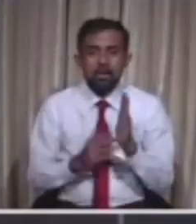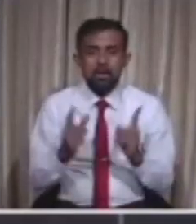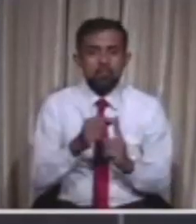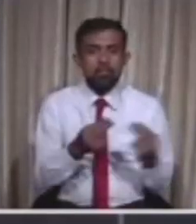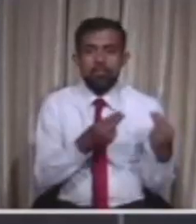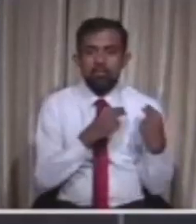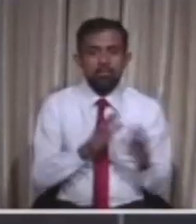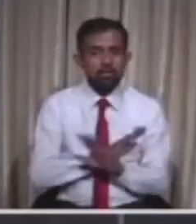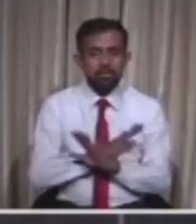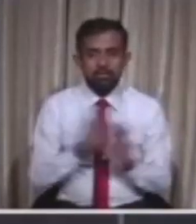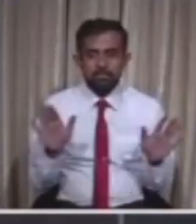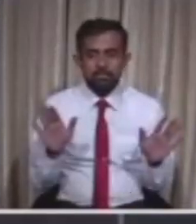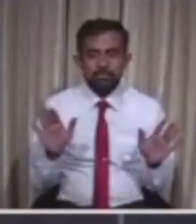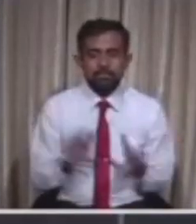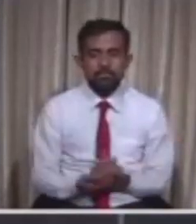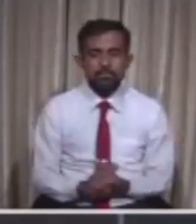නෙමෙයි.